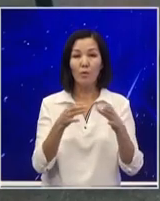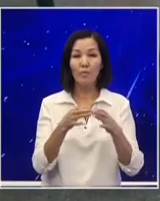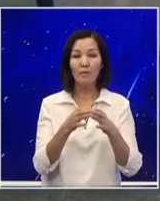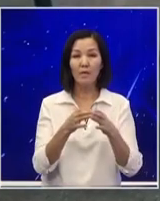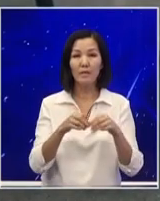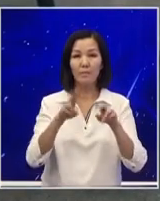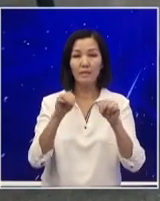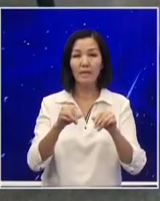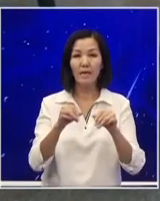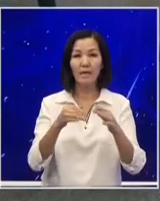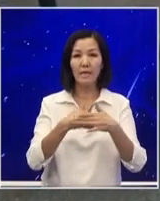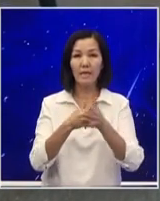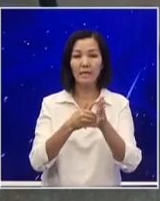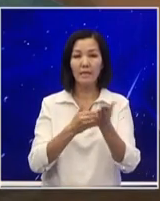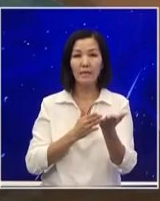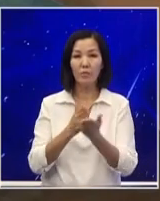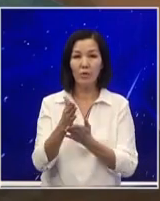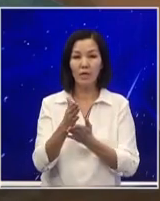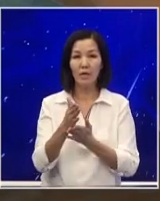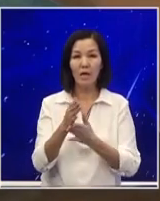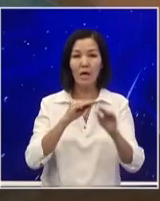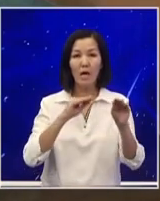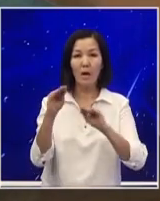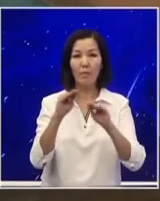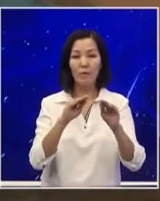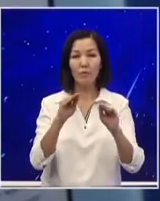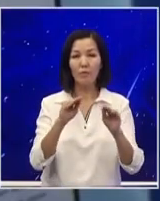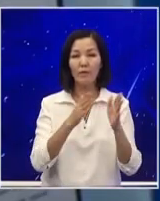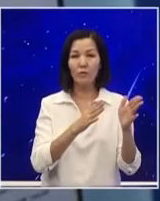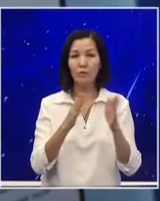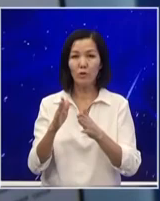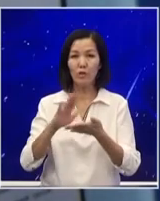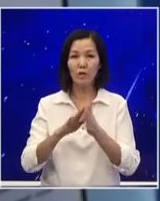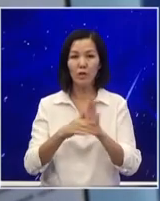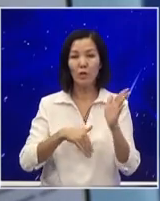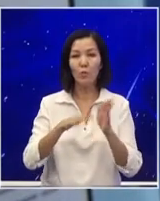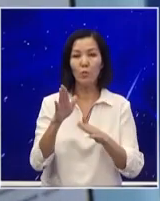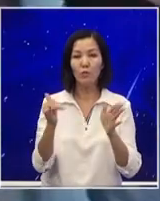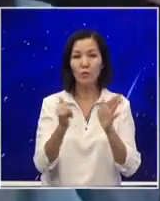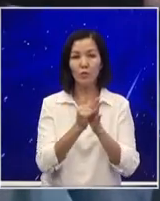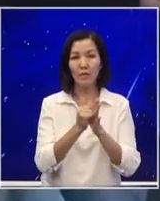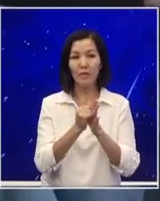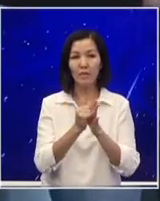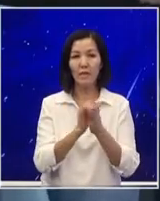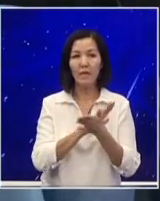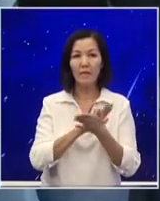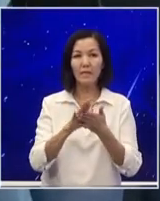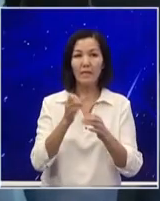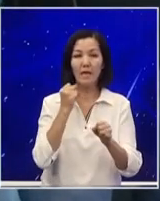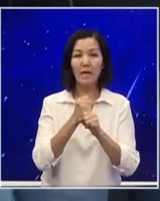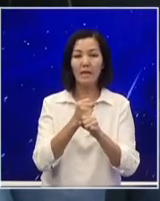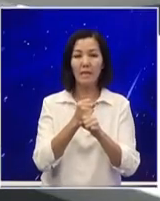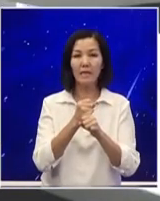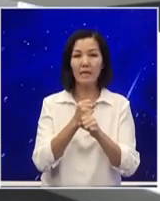кіреді. Сүзгі бөлімінде қажетті құрал жабдықтар толықтай қойылып, жүйелі жағдай жасалған. Қызыл аймақта санитарлық талаптар қатаң